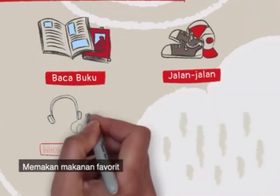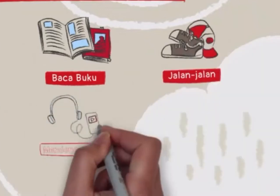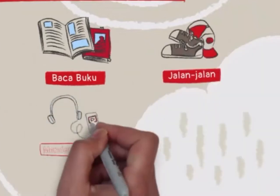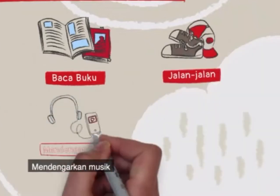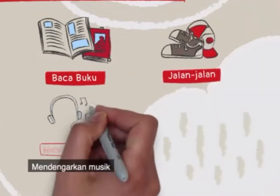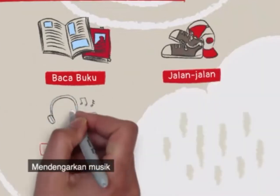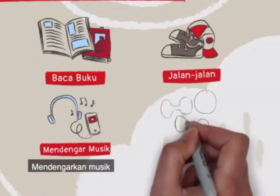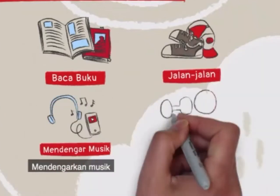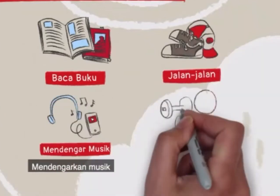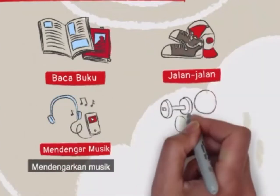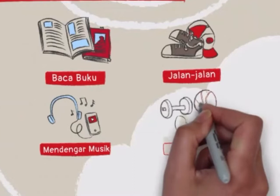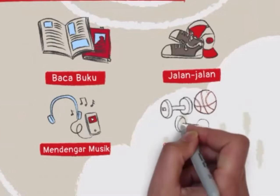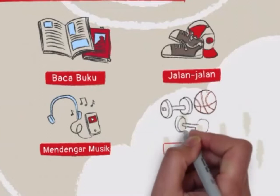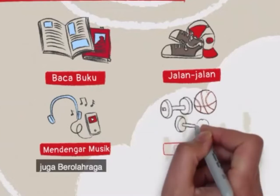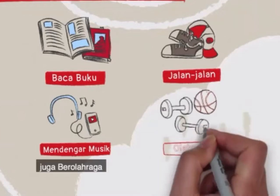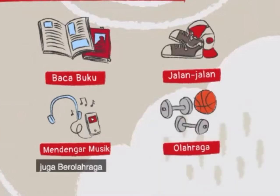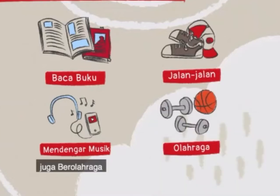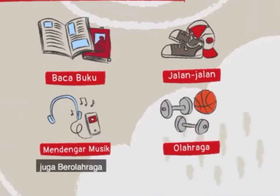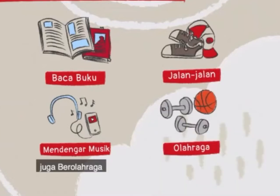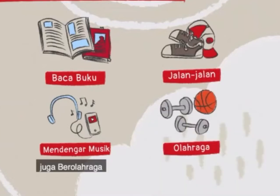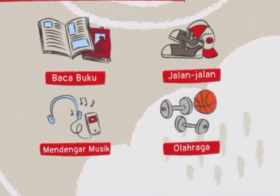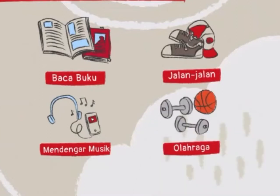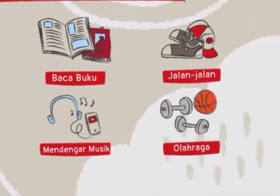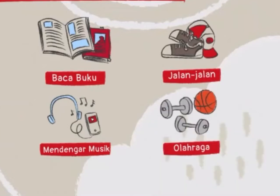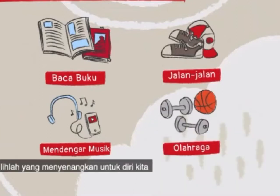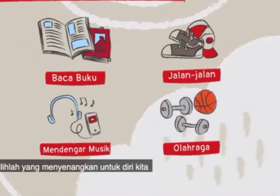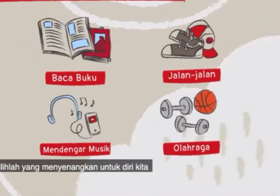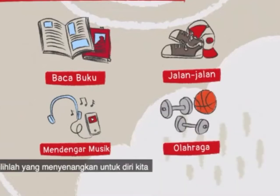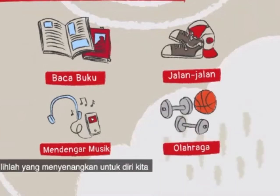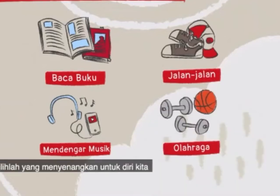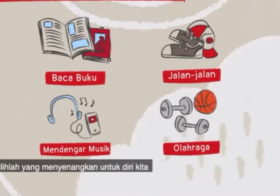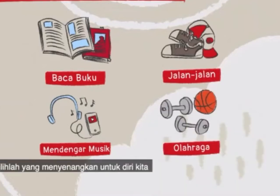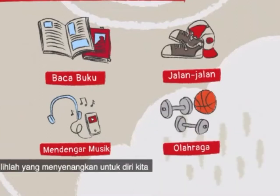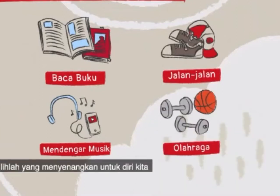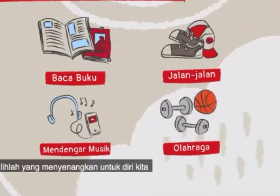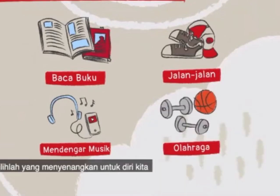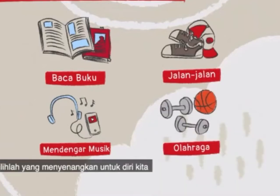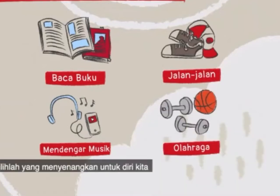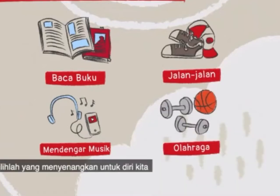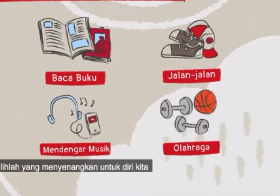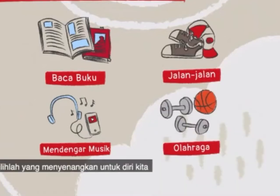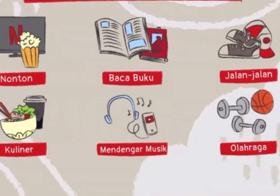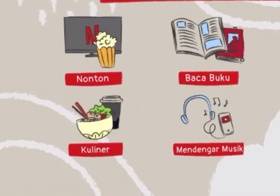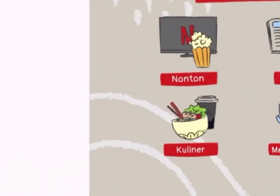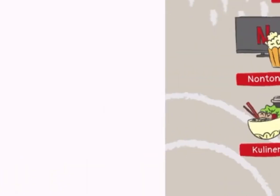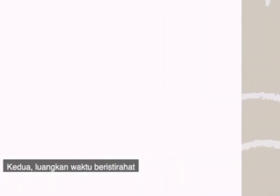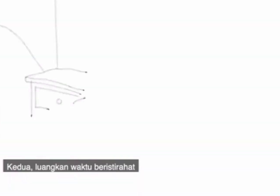makanan favorit, mendengarkan musik, juga berolahraga. Pilihlah yang menyenangkan untuk diri